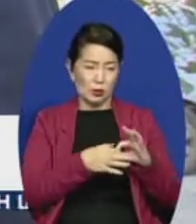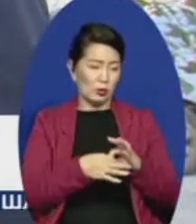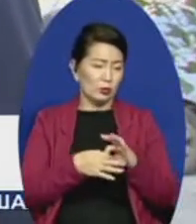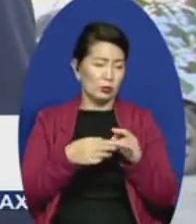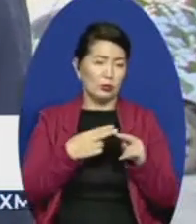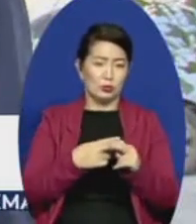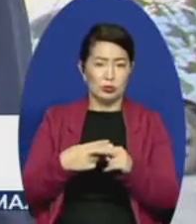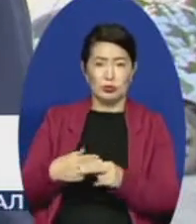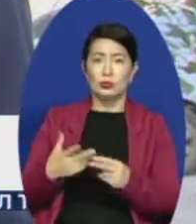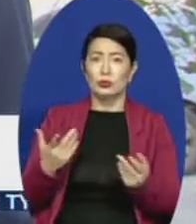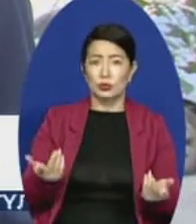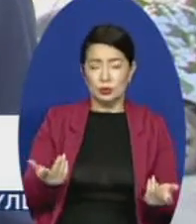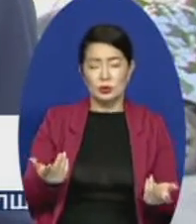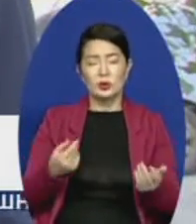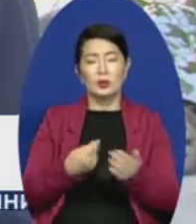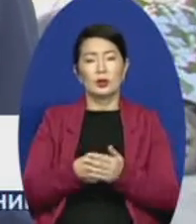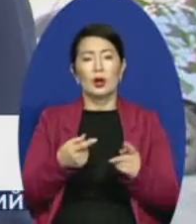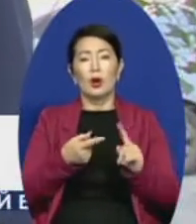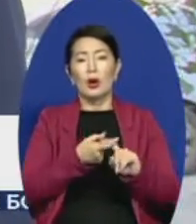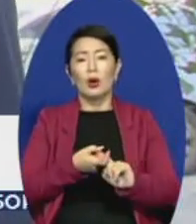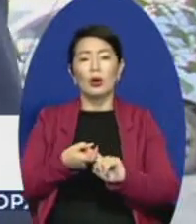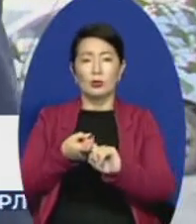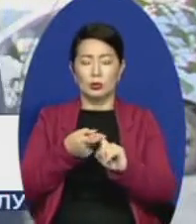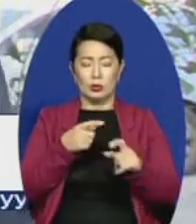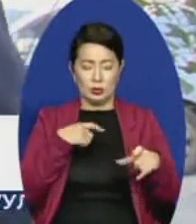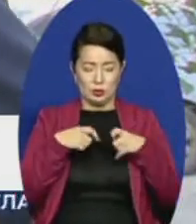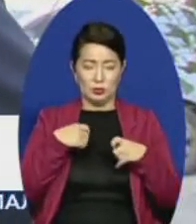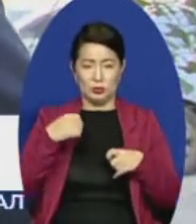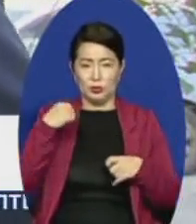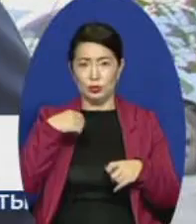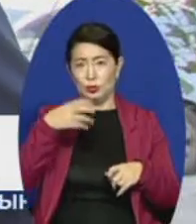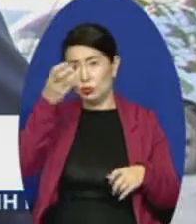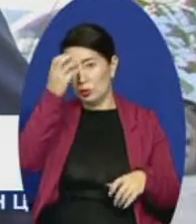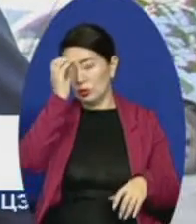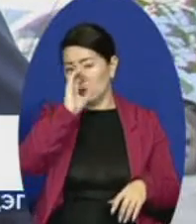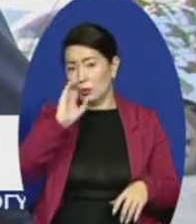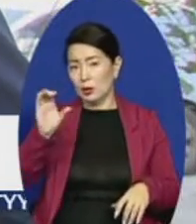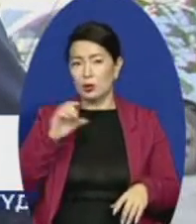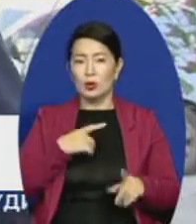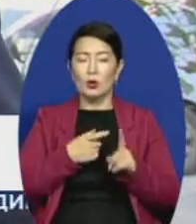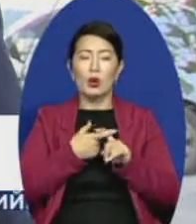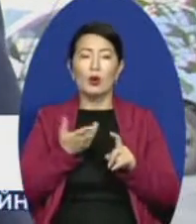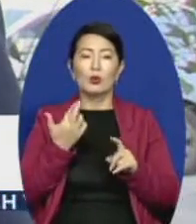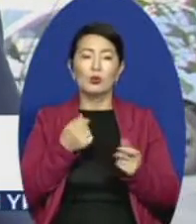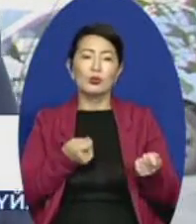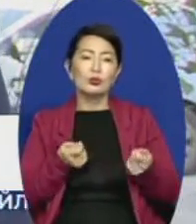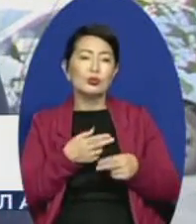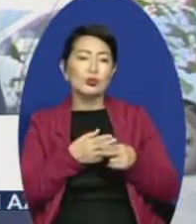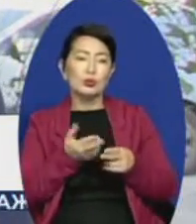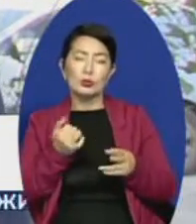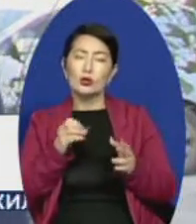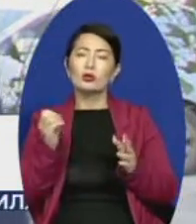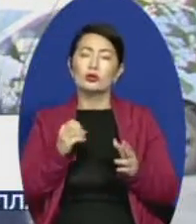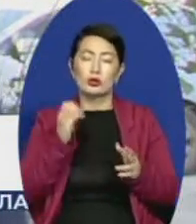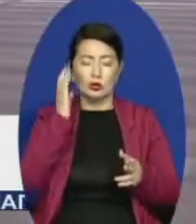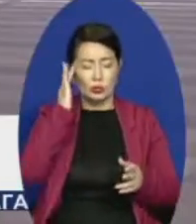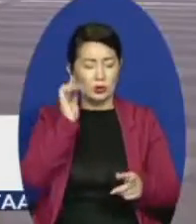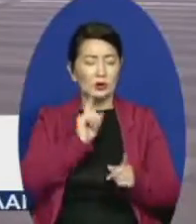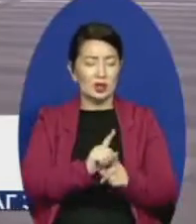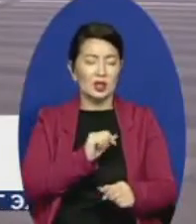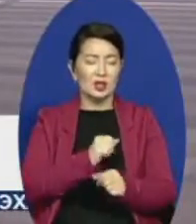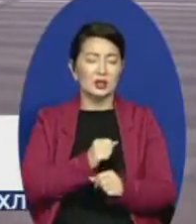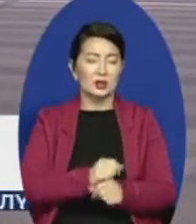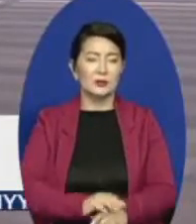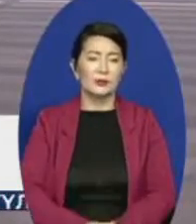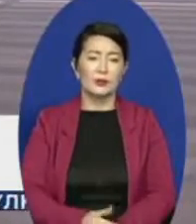холбож ийн. Тэгээ ингээд ерөөсөө холбоо эдийн засаг гэдэг бол амжилт. Тэгэхээр төр бол өөрөө сайн холбогчл байх ёстой. Ийм л бодлогыг барьжлаа ажиллаж